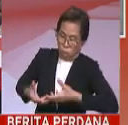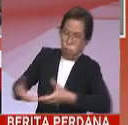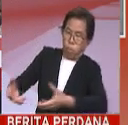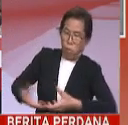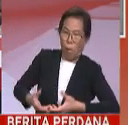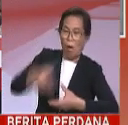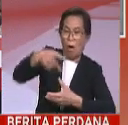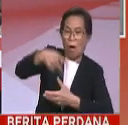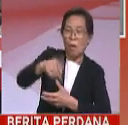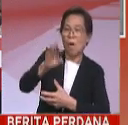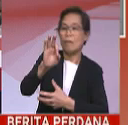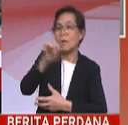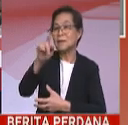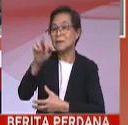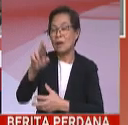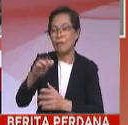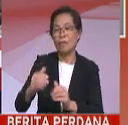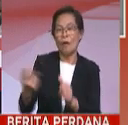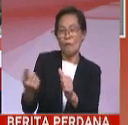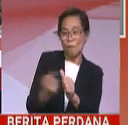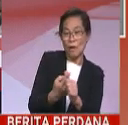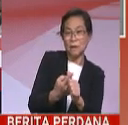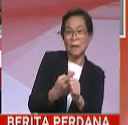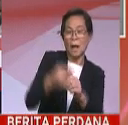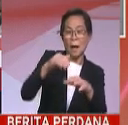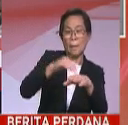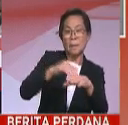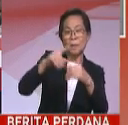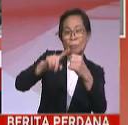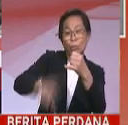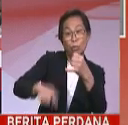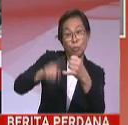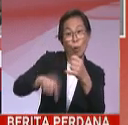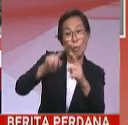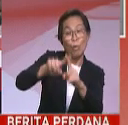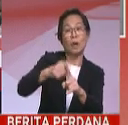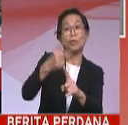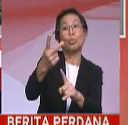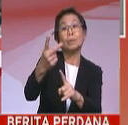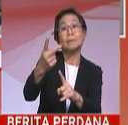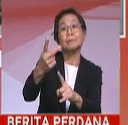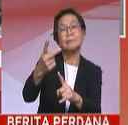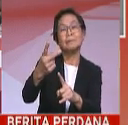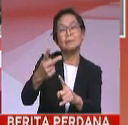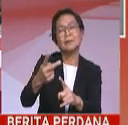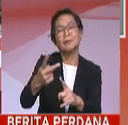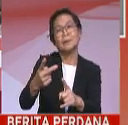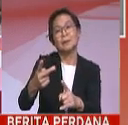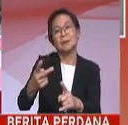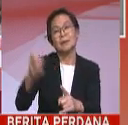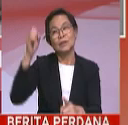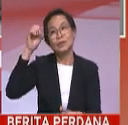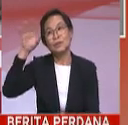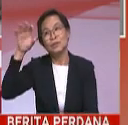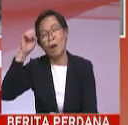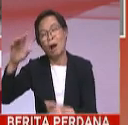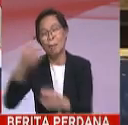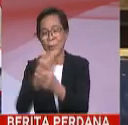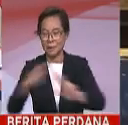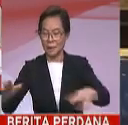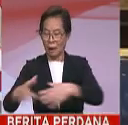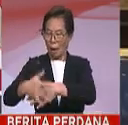fasa pertama pada hujung Februari ini, insyaAllah, dan sebagai persediaan